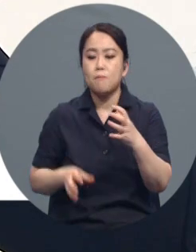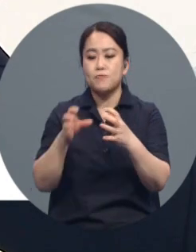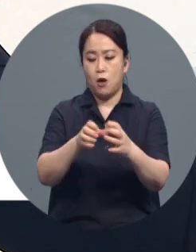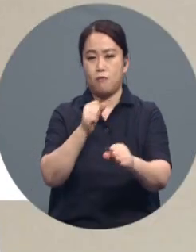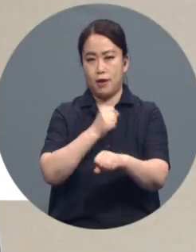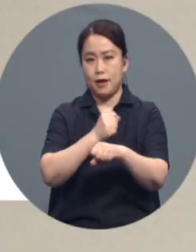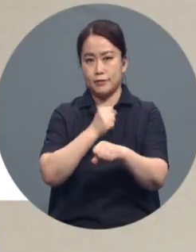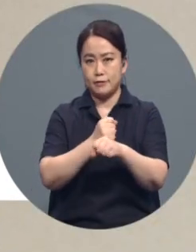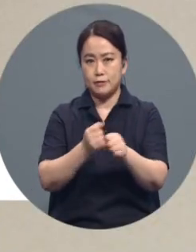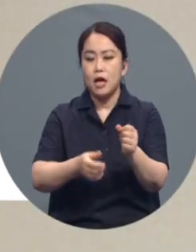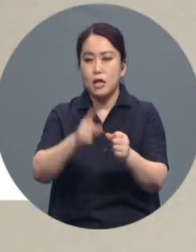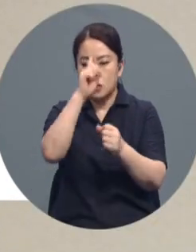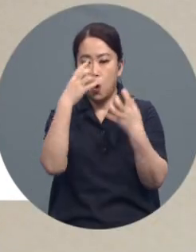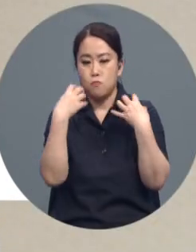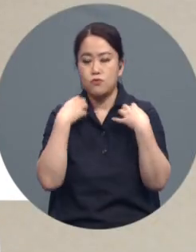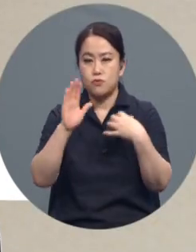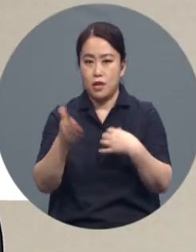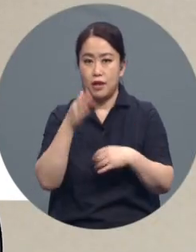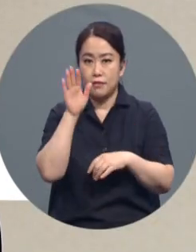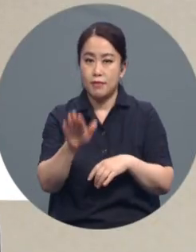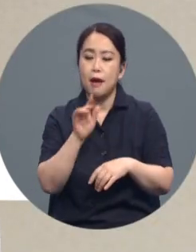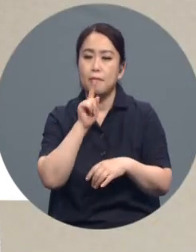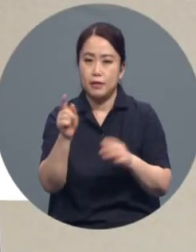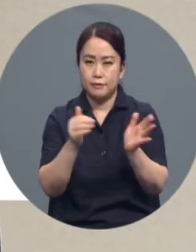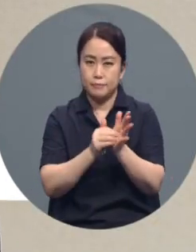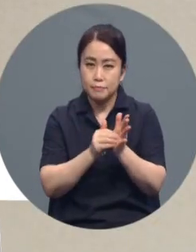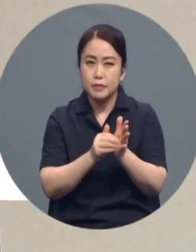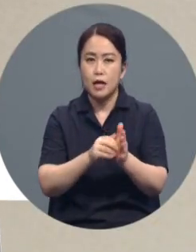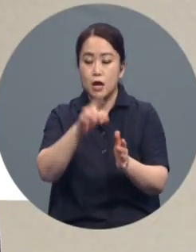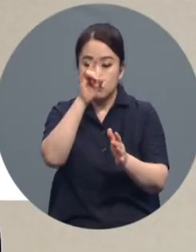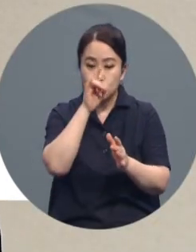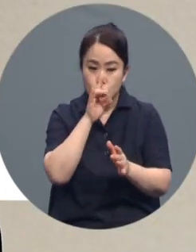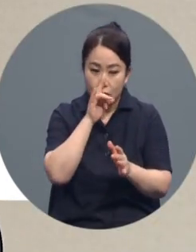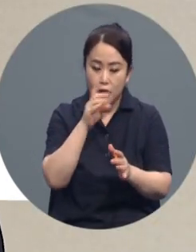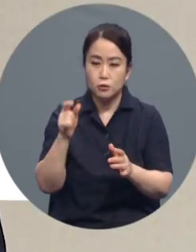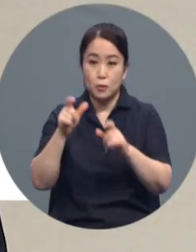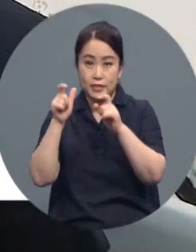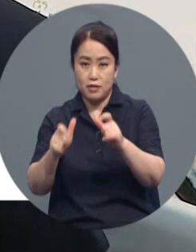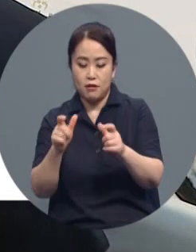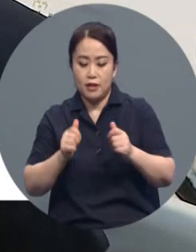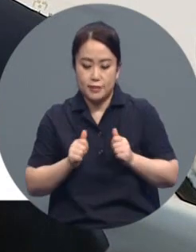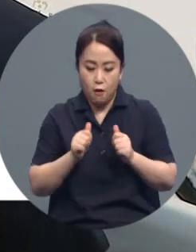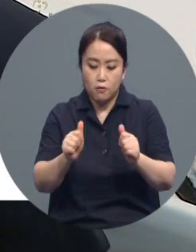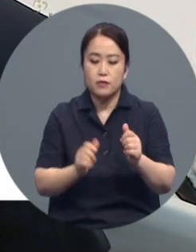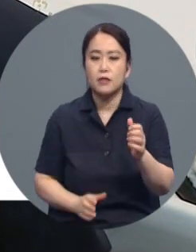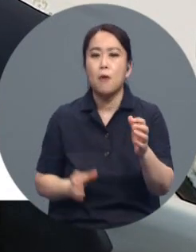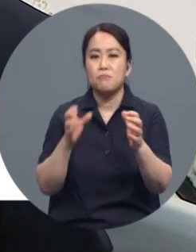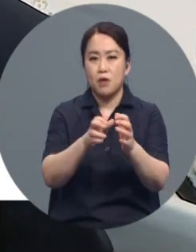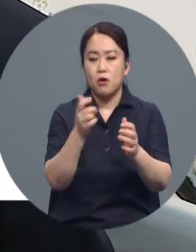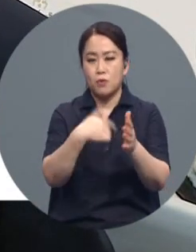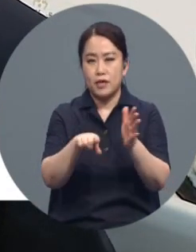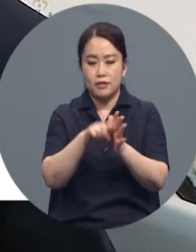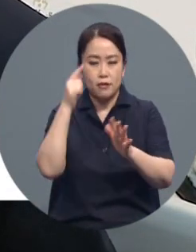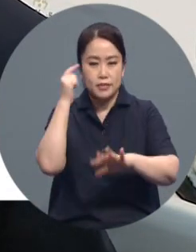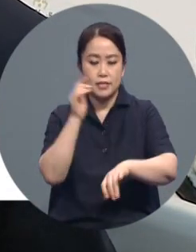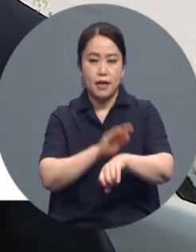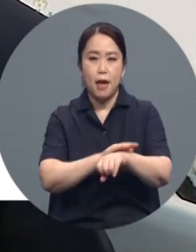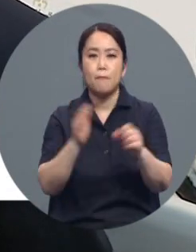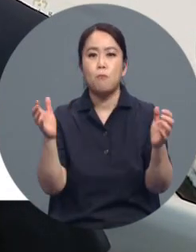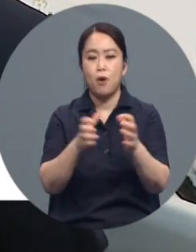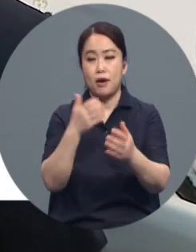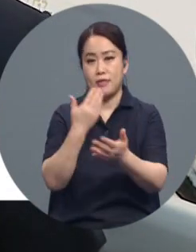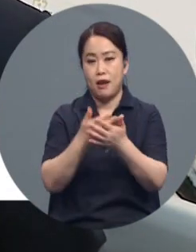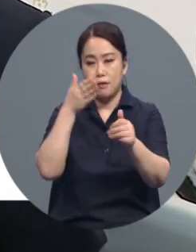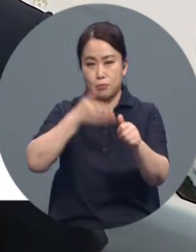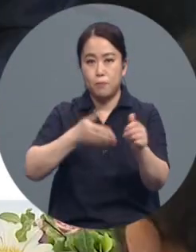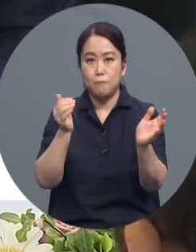국정 운영의 동반자라고 지칭하며 중앙과 지역의 적극적인 협력을 위해 지혜를 모아달라고 당부했습니다.